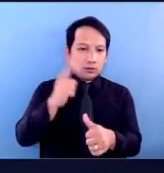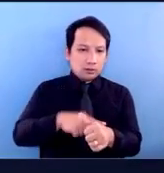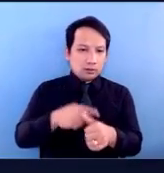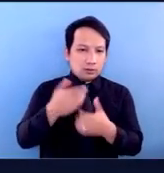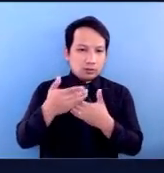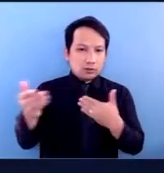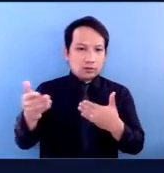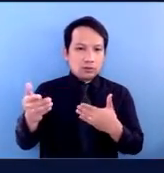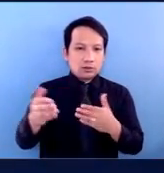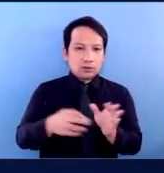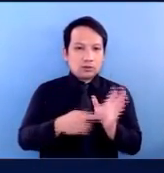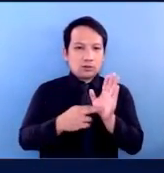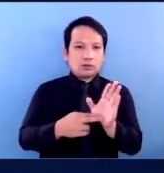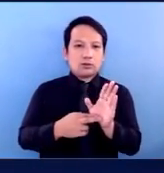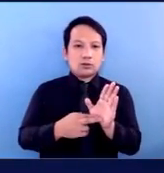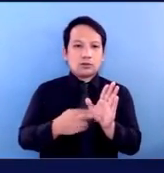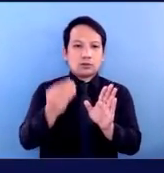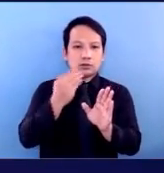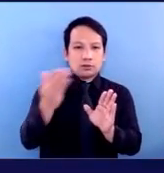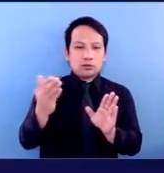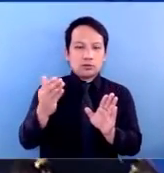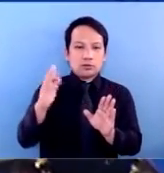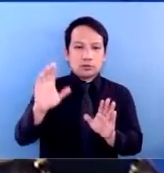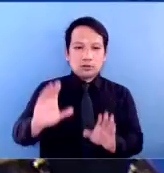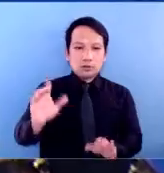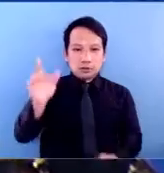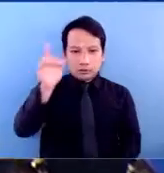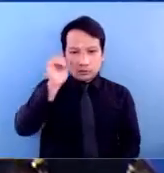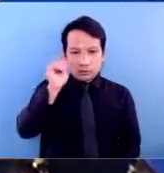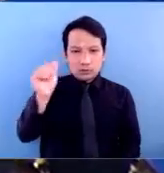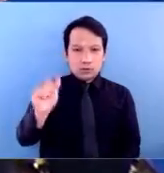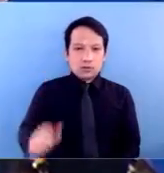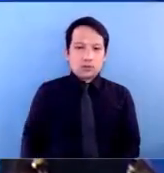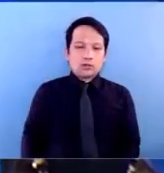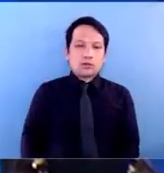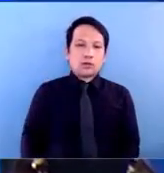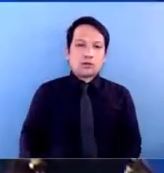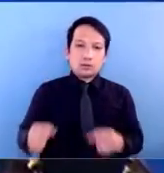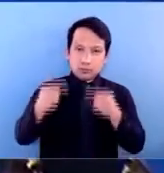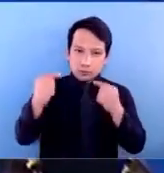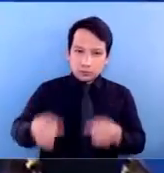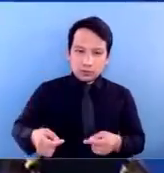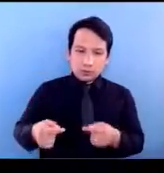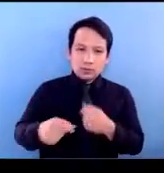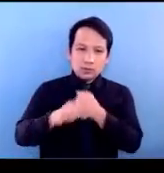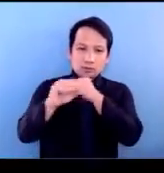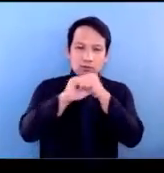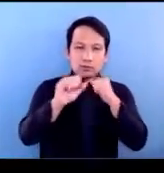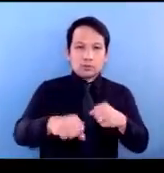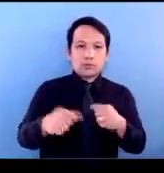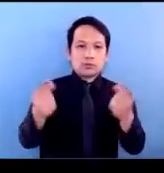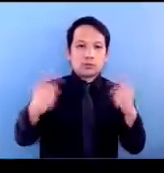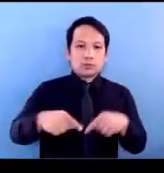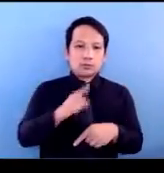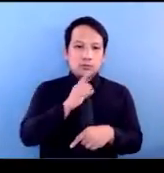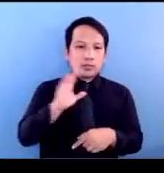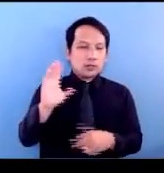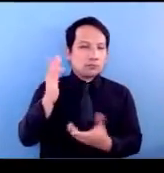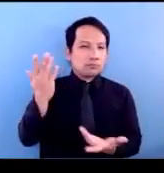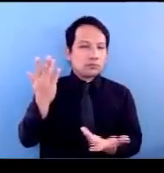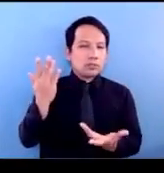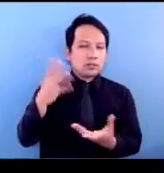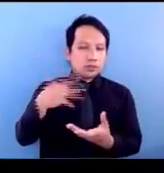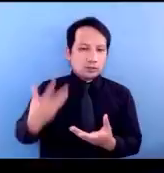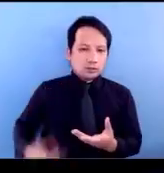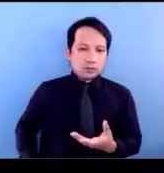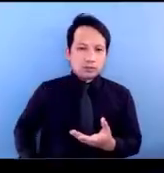kinatawanan sa kampanya si Representative Lito Atienza. Paglaban sa korupsyon ang muling pangako ni Pacquiao. Palalakasin din daw niya ang ekonomiya